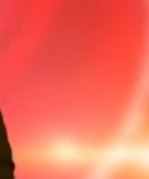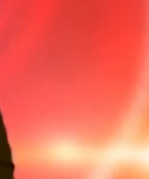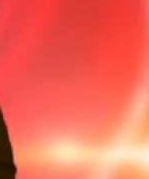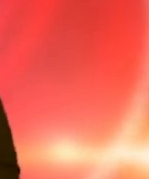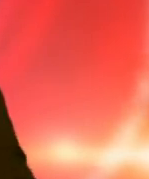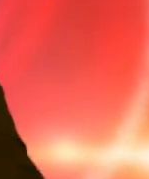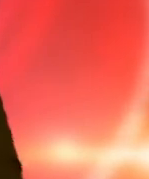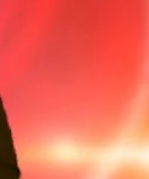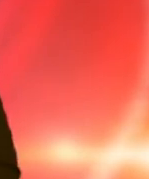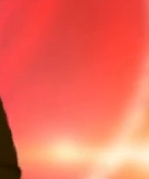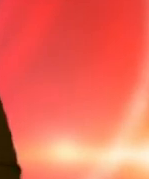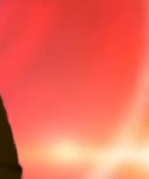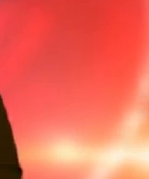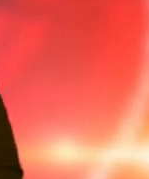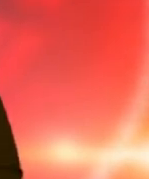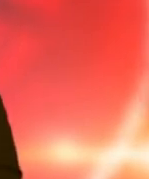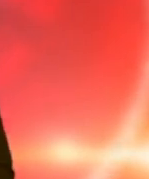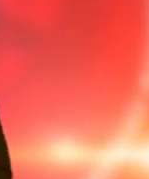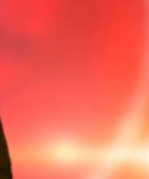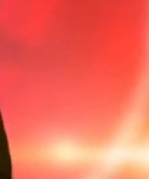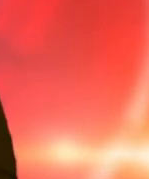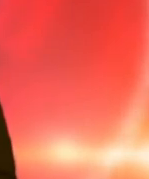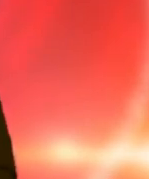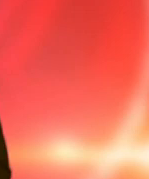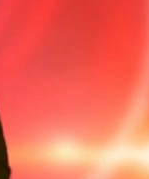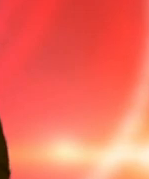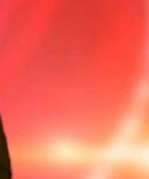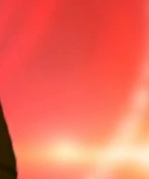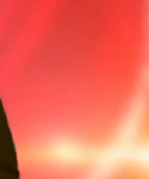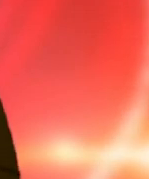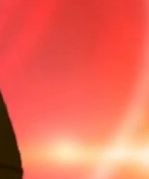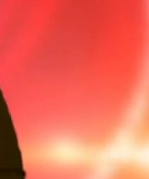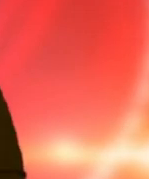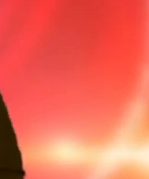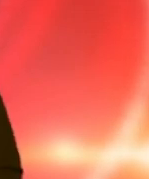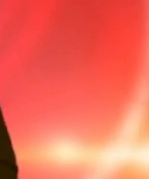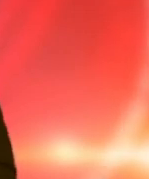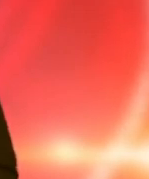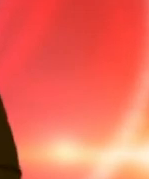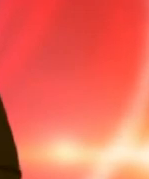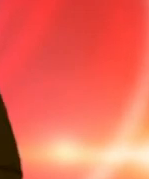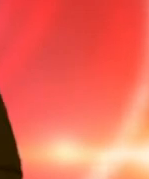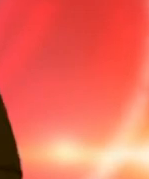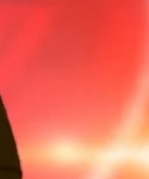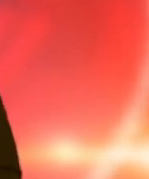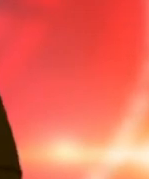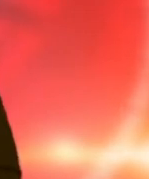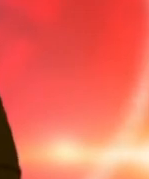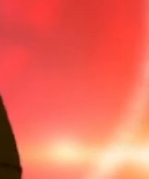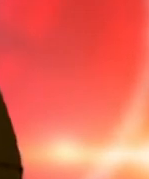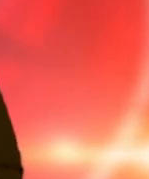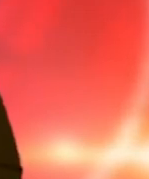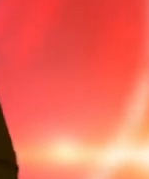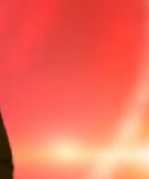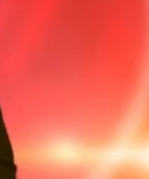fântâni a scăzut și în unele din ele chiar și a săcat. Plus la asta, apa din fântâni este excesiv de poluată, depășind nivelul